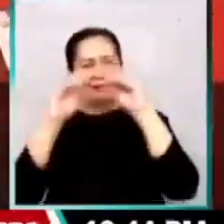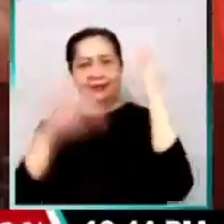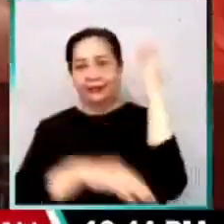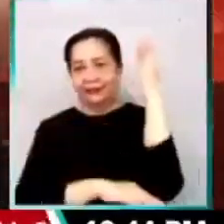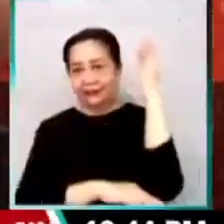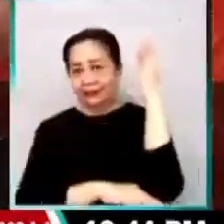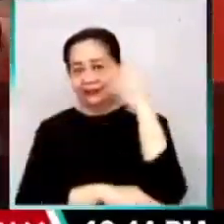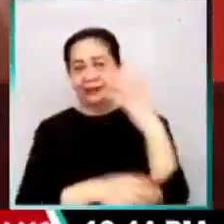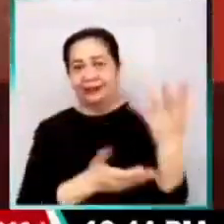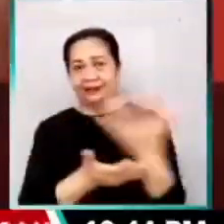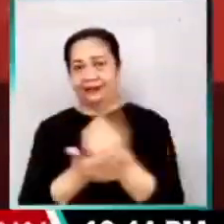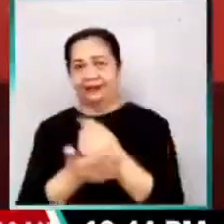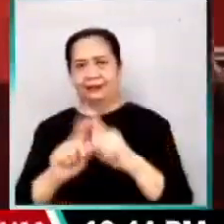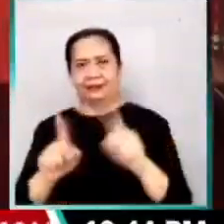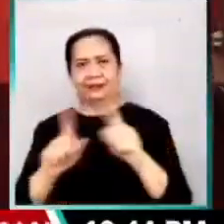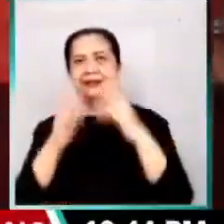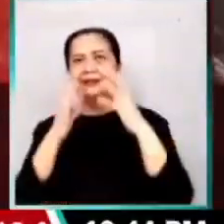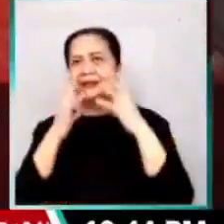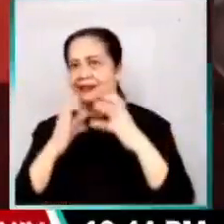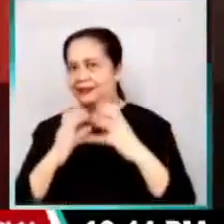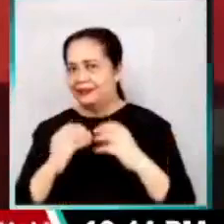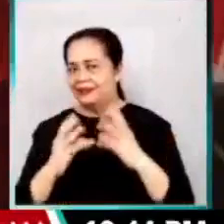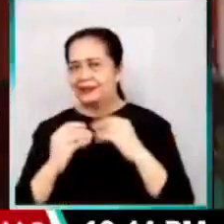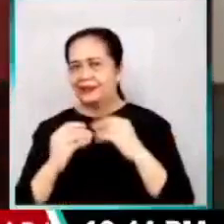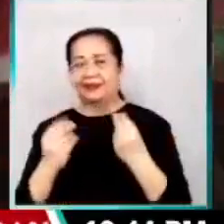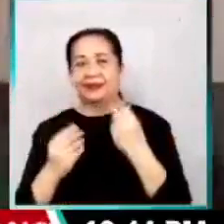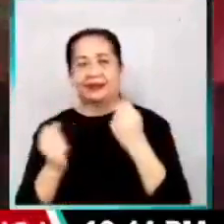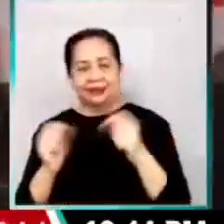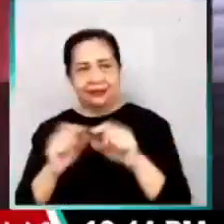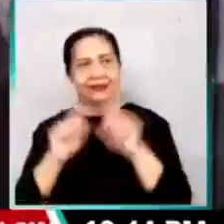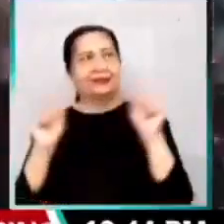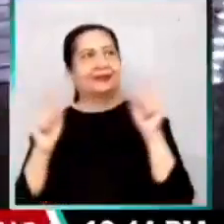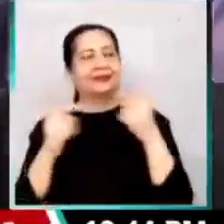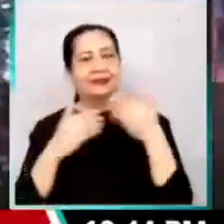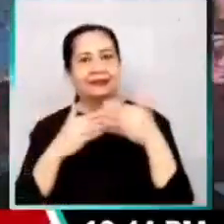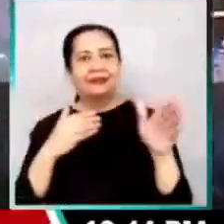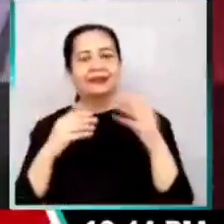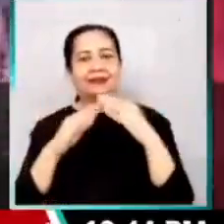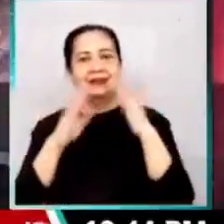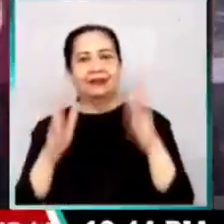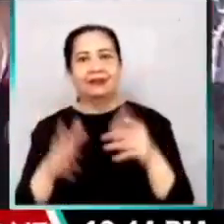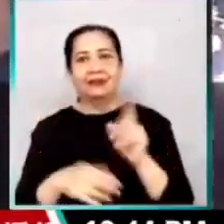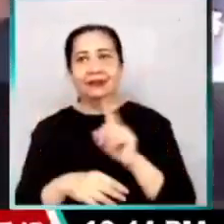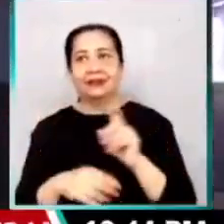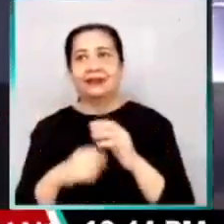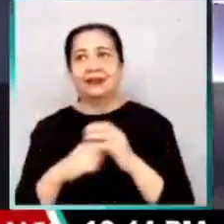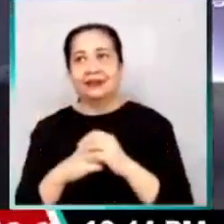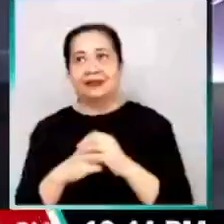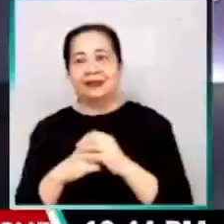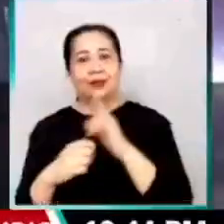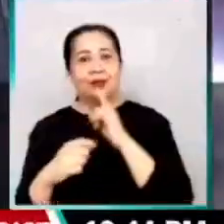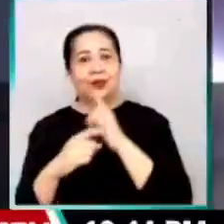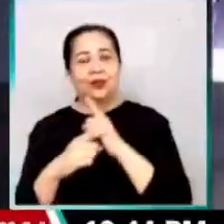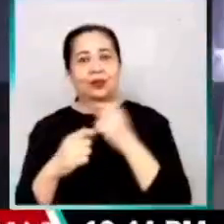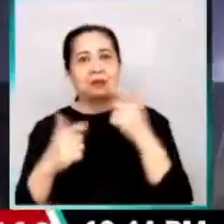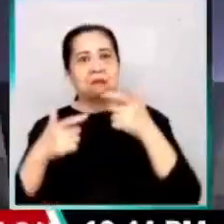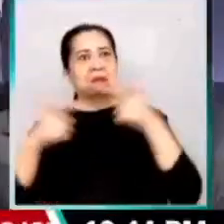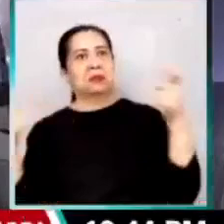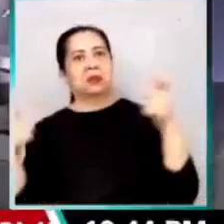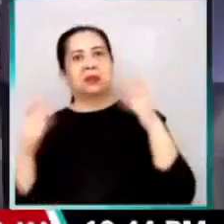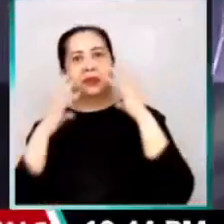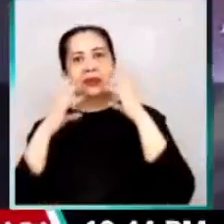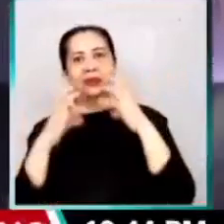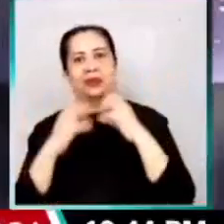koleksyon ng Santa Claus. At paglabas mo ng bahay na ito, bubungad sa'yo ang mga real-life Santa Claus tulad na lamang